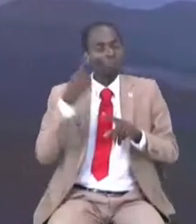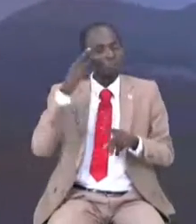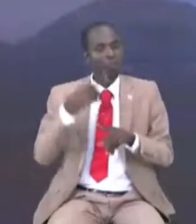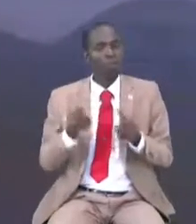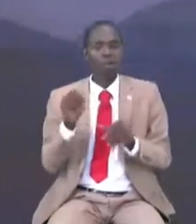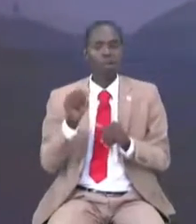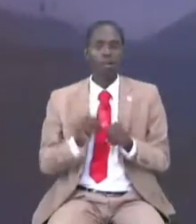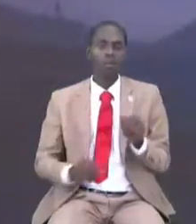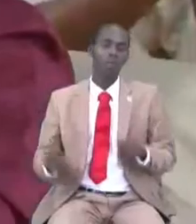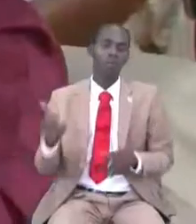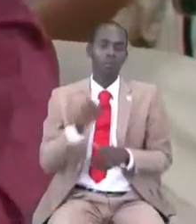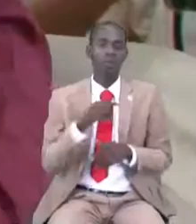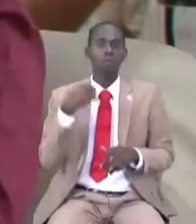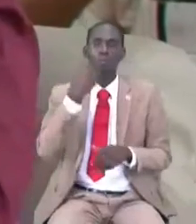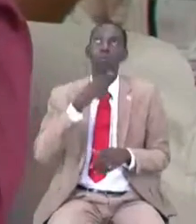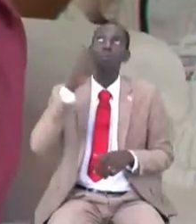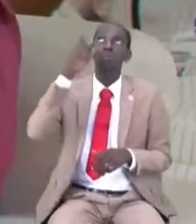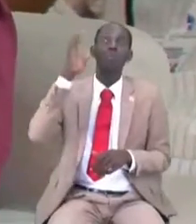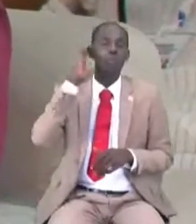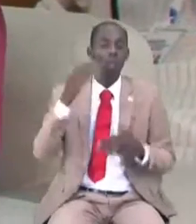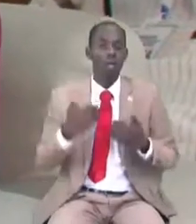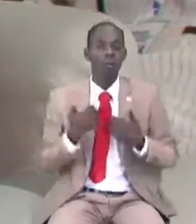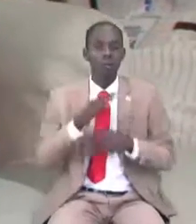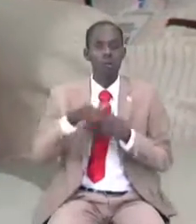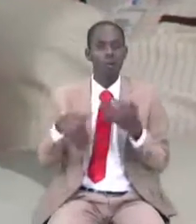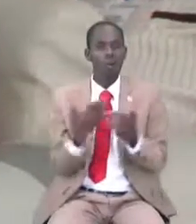la connaissance de la vérité.